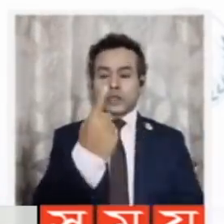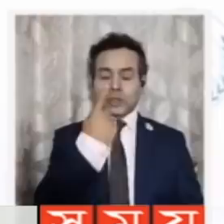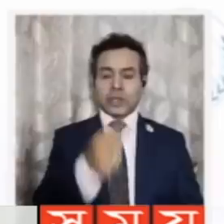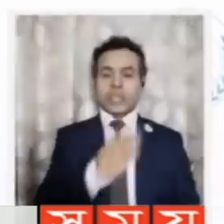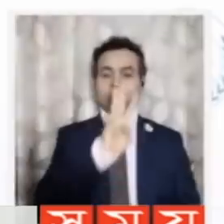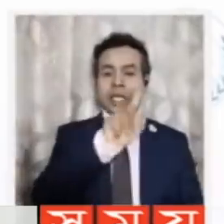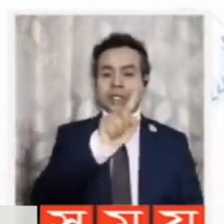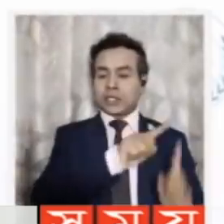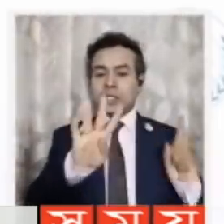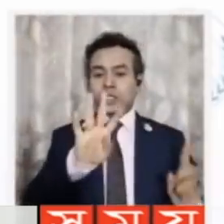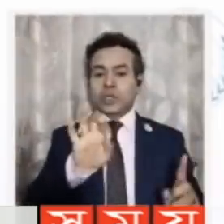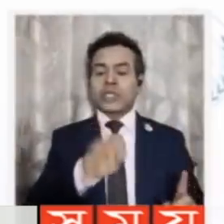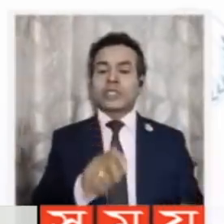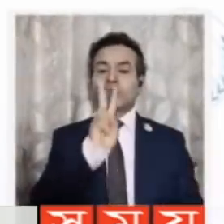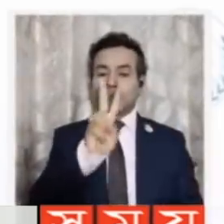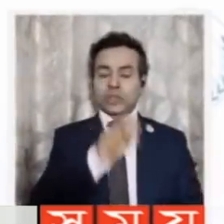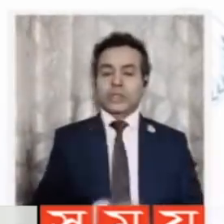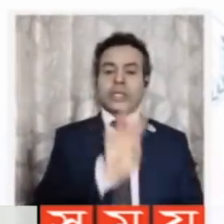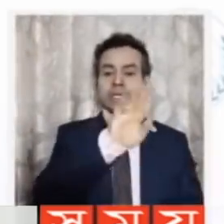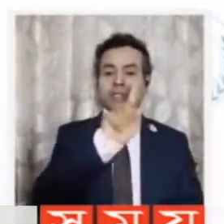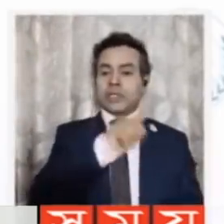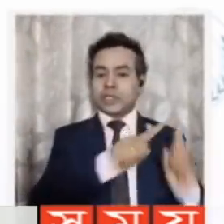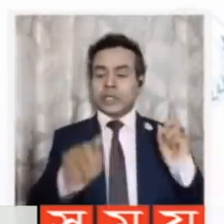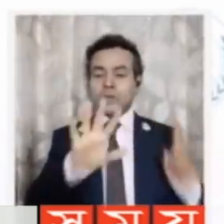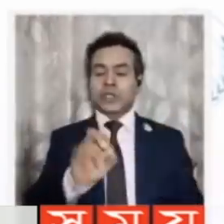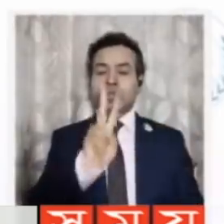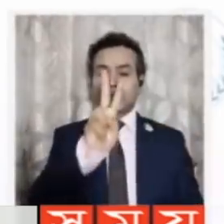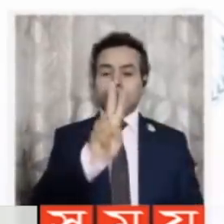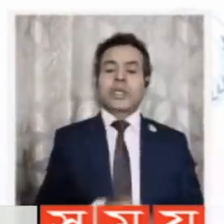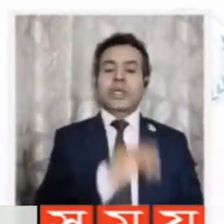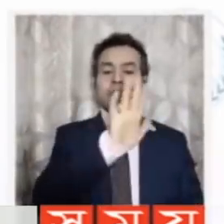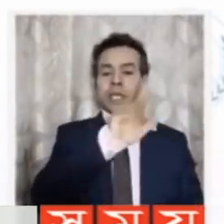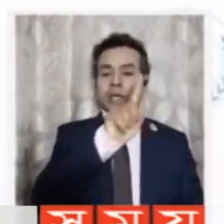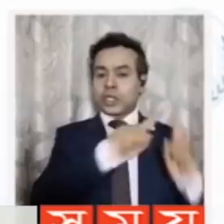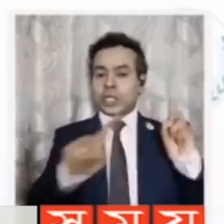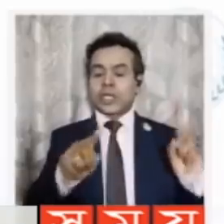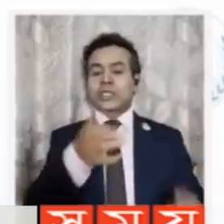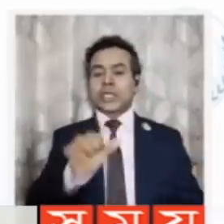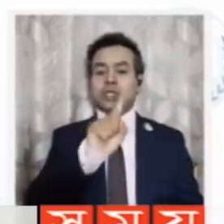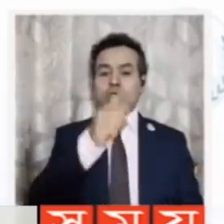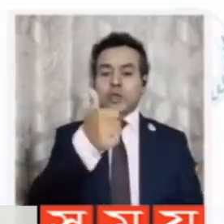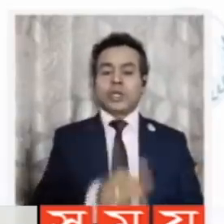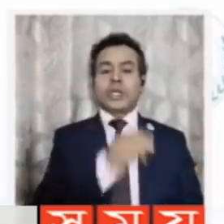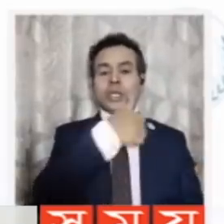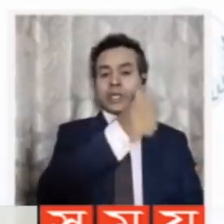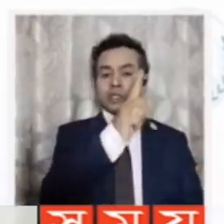31 থেকে 40 2 জন, 41 থেকে 50 2 জন, 51 থেকে 60 16 জন, 61 থেকে 70 8 জন,